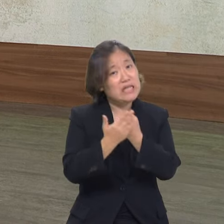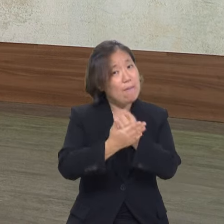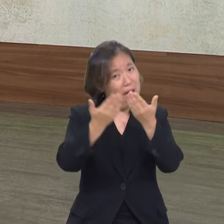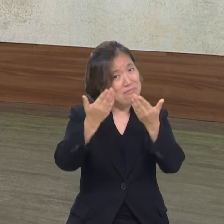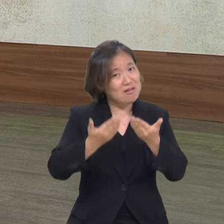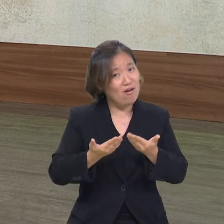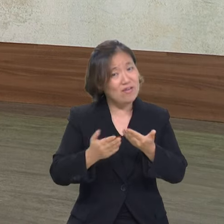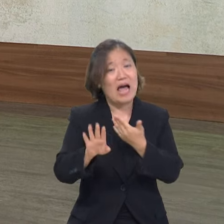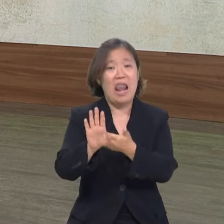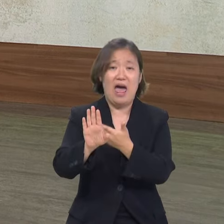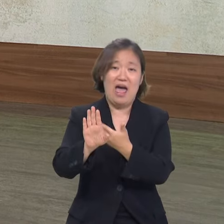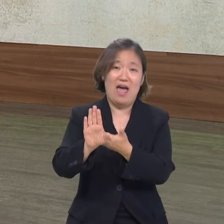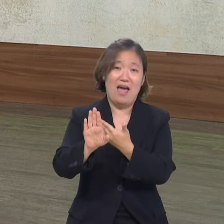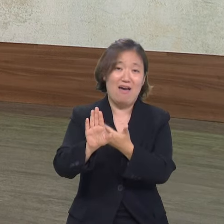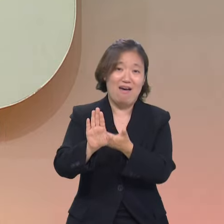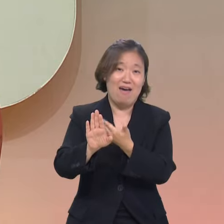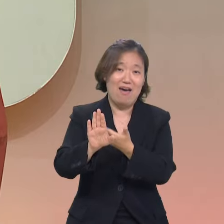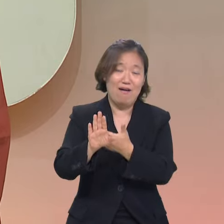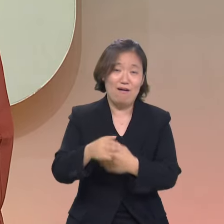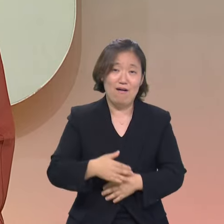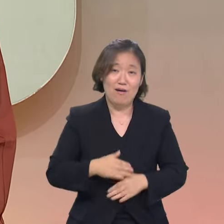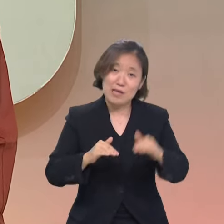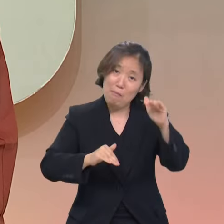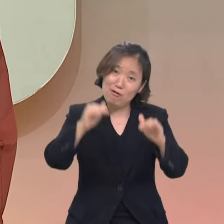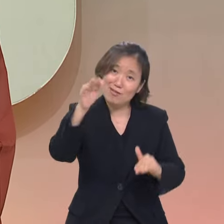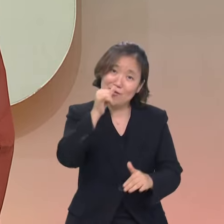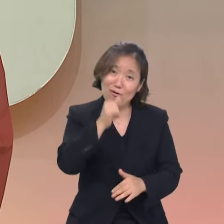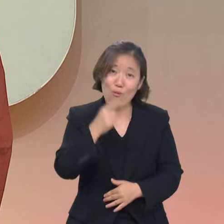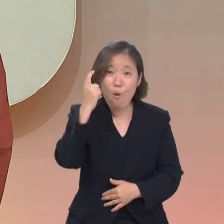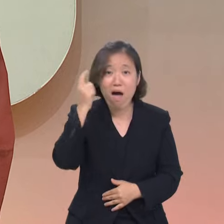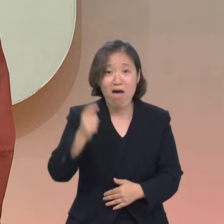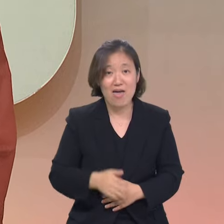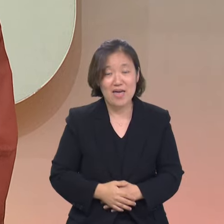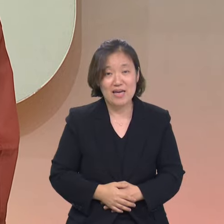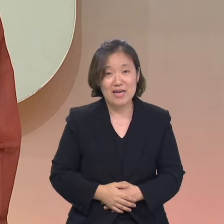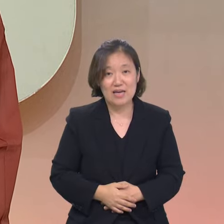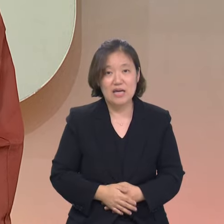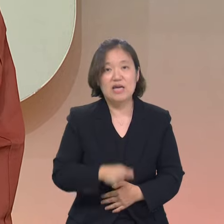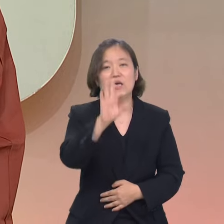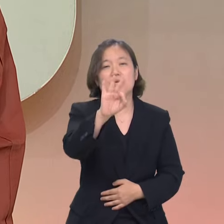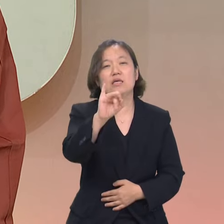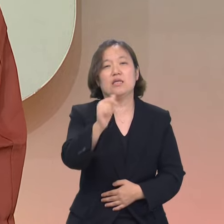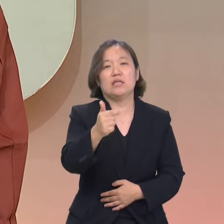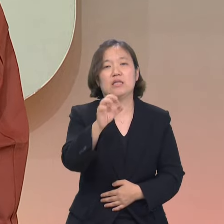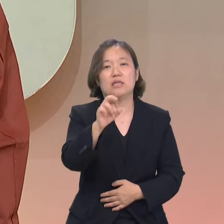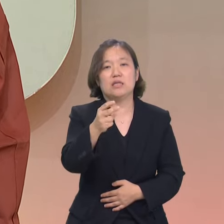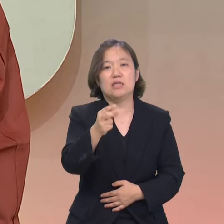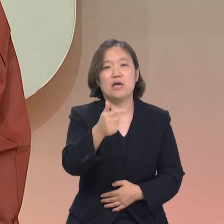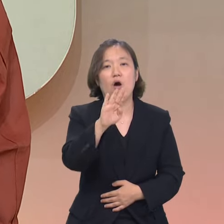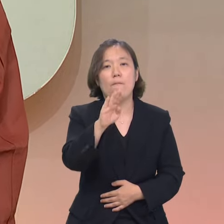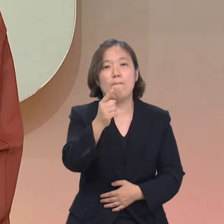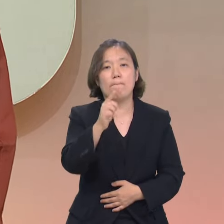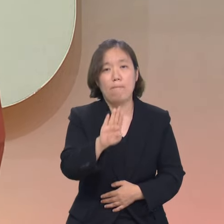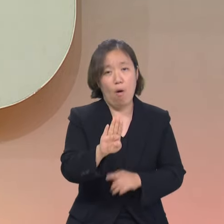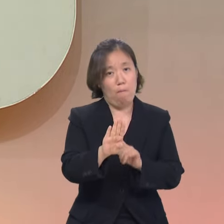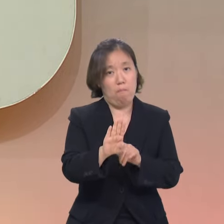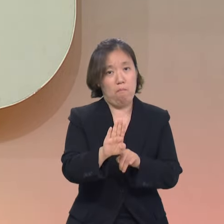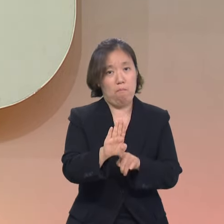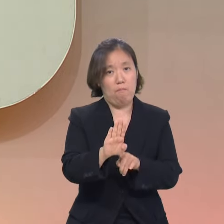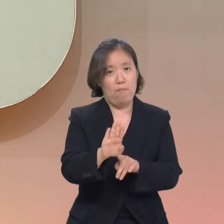서로서로 차별이 있구나 왜 그런 차별이 일어나느냐 바로 인연법이라는 거죠 이념법